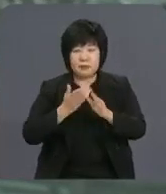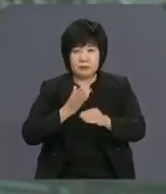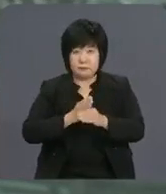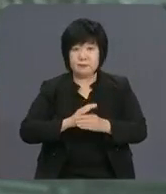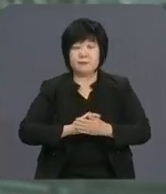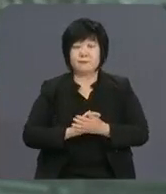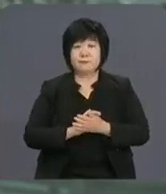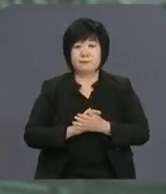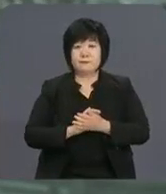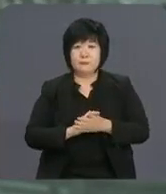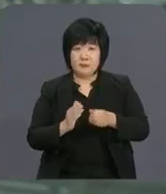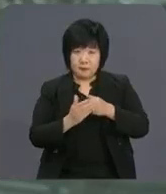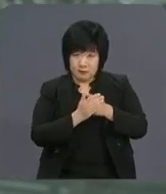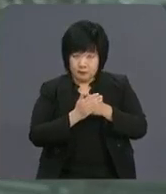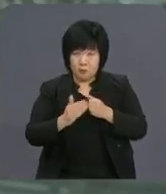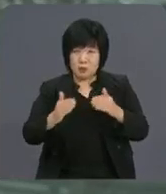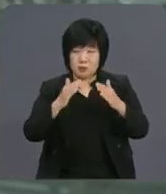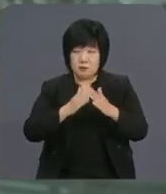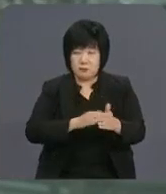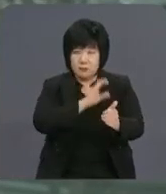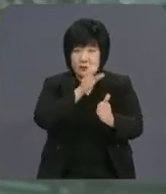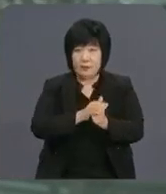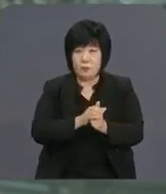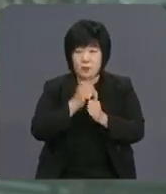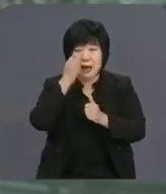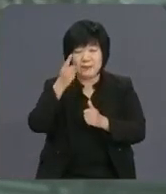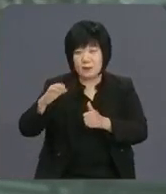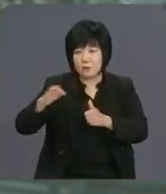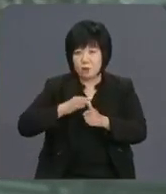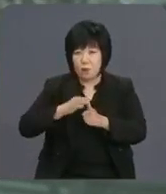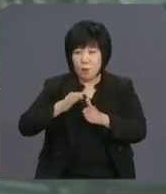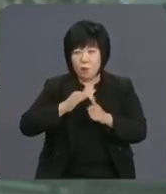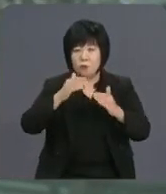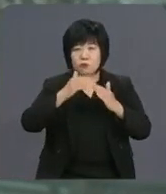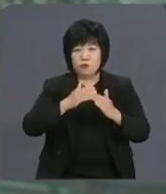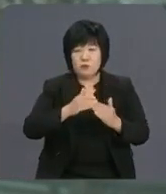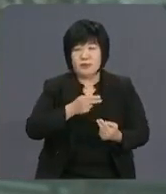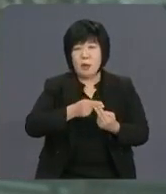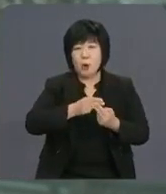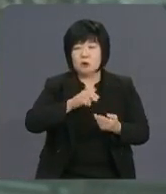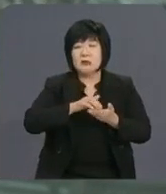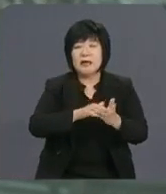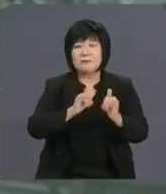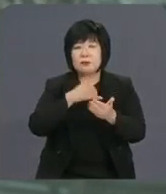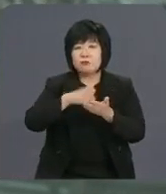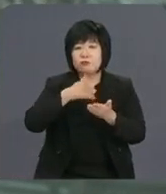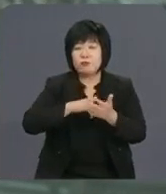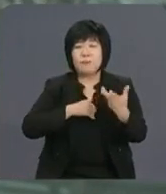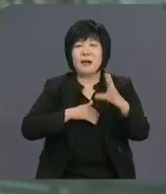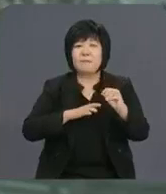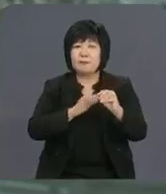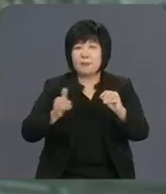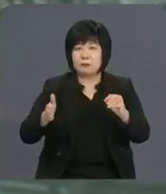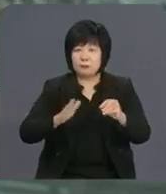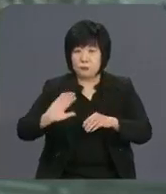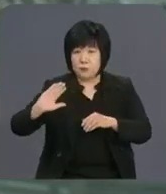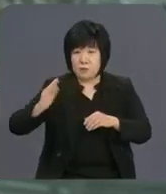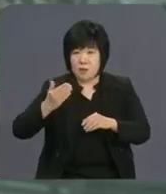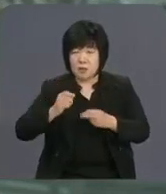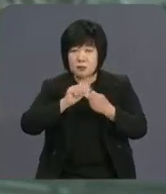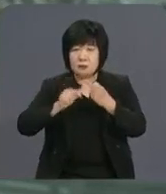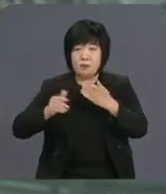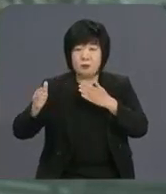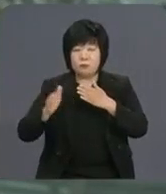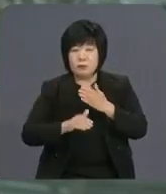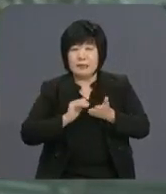있습니다 이 때문에 집을 담보로 매달 돈을 받는 주택 연금 가입자 돈으로 8만 명을 넘어섰는데 요 이달부터 는